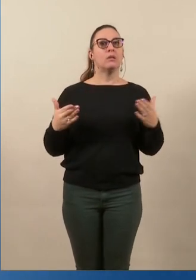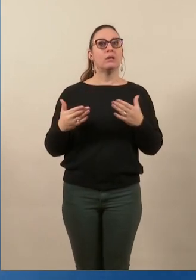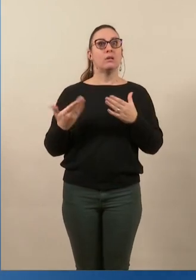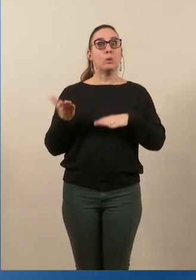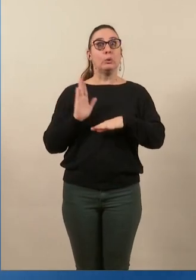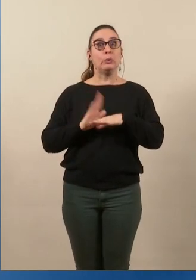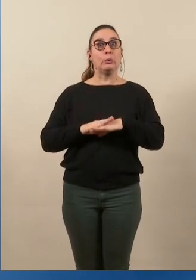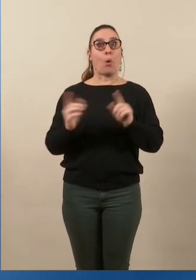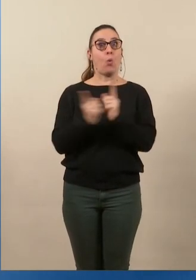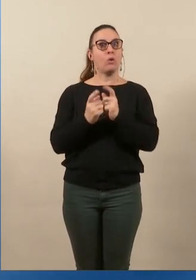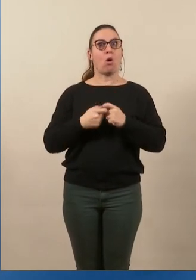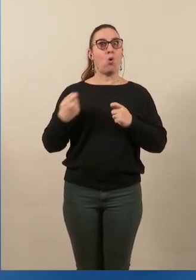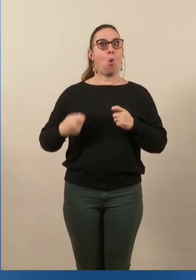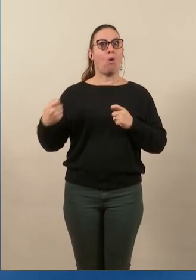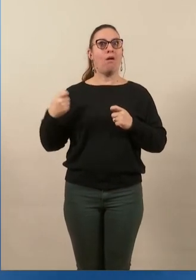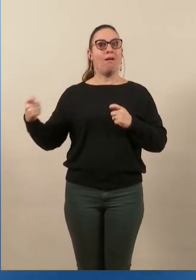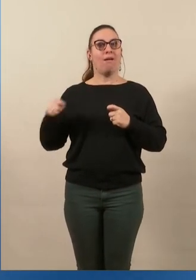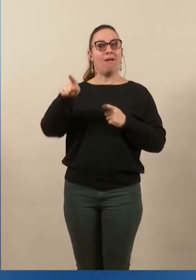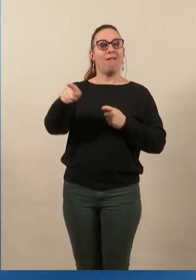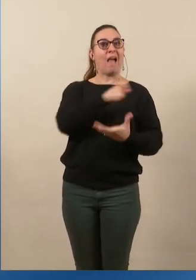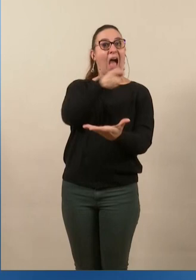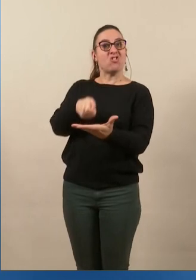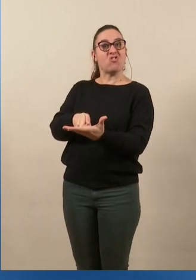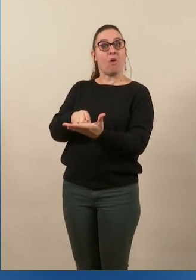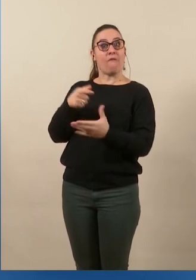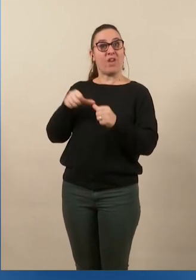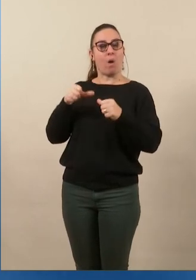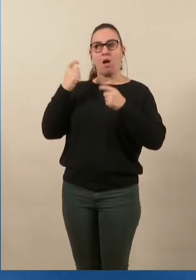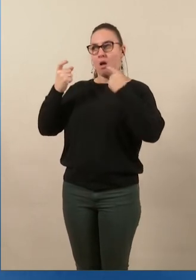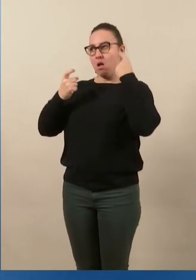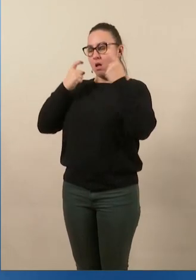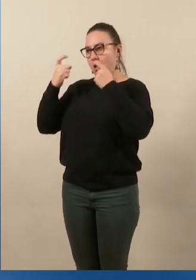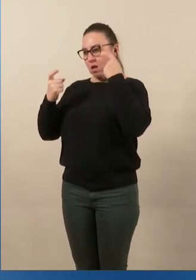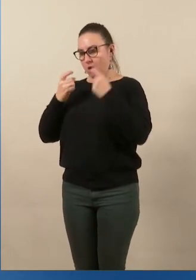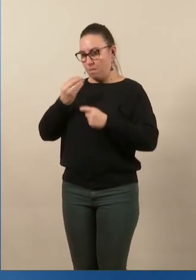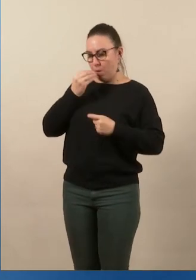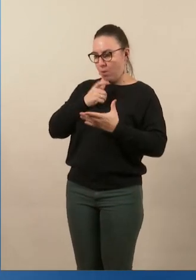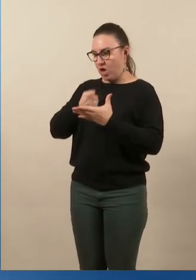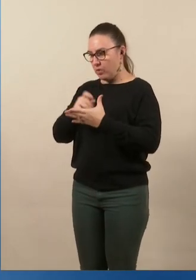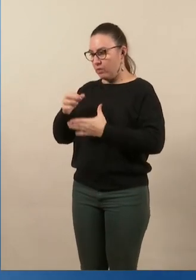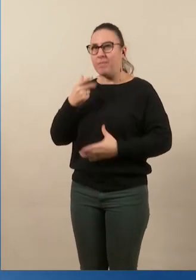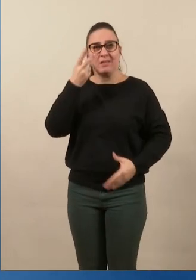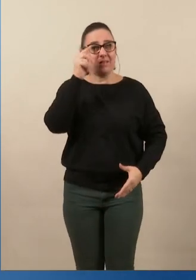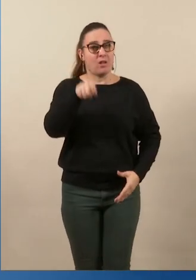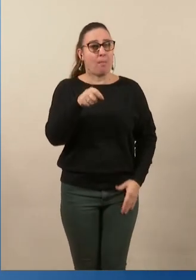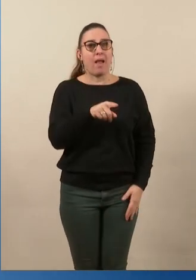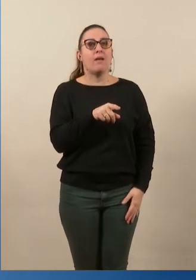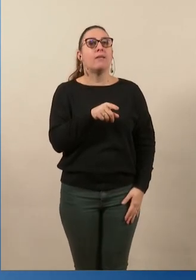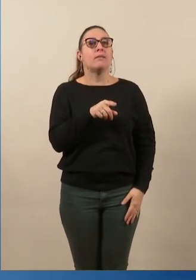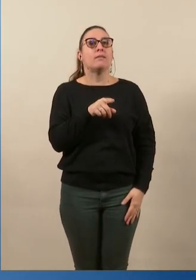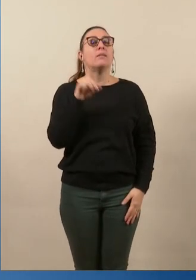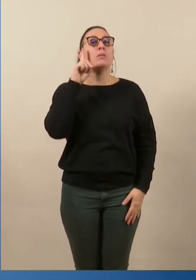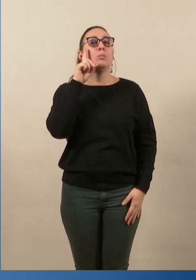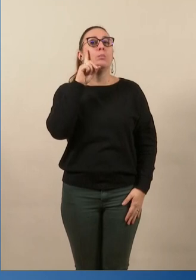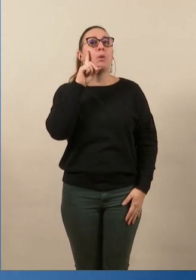que prévu car l'acheteur peut-être réfléchit et je le comprends et je le comprends pourquoi il réfléchit et bien parce que